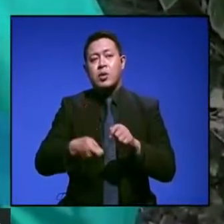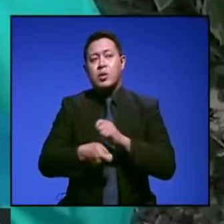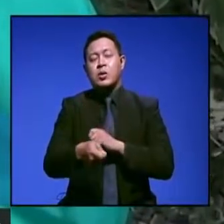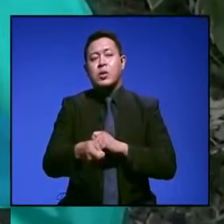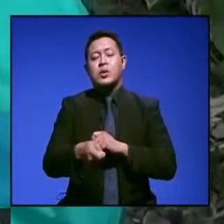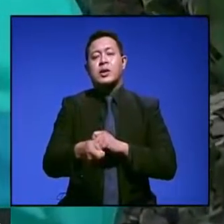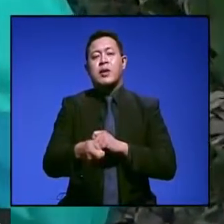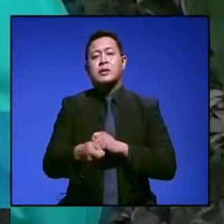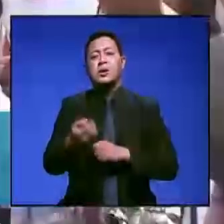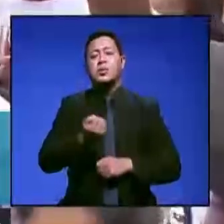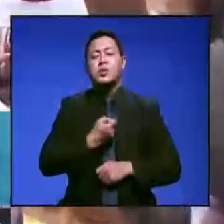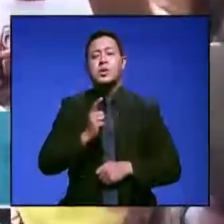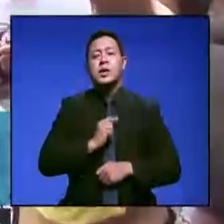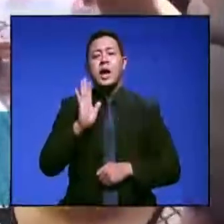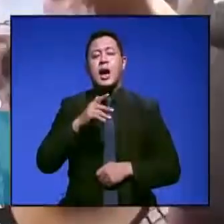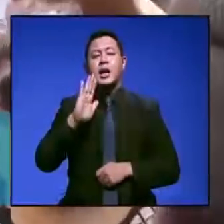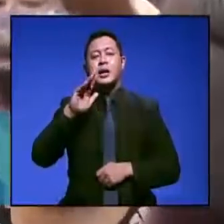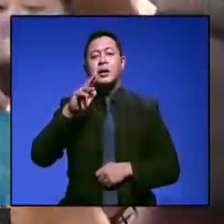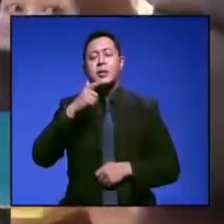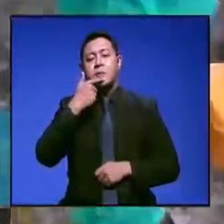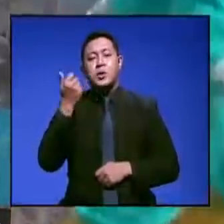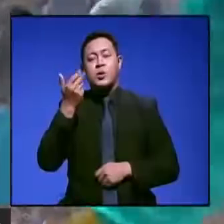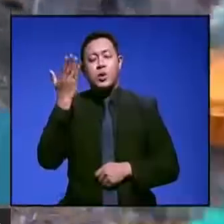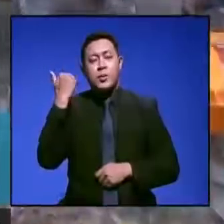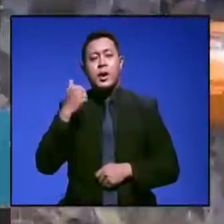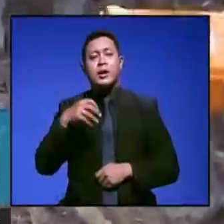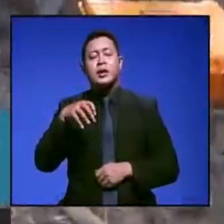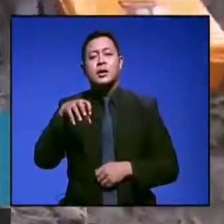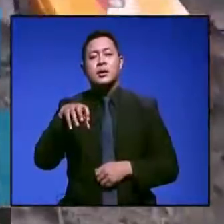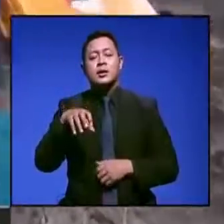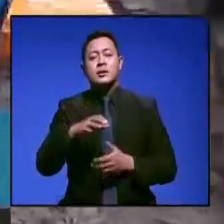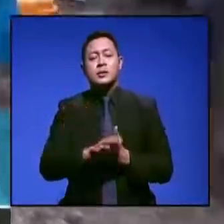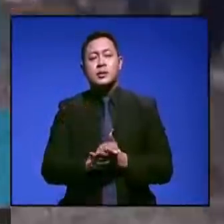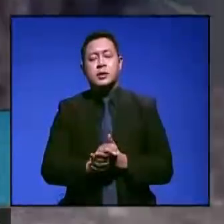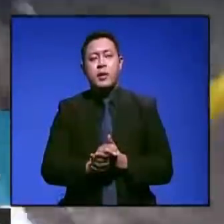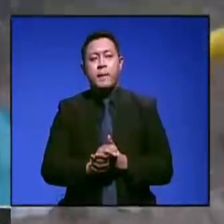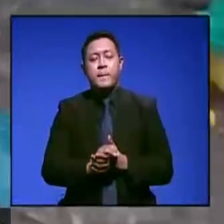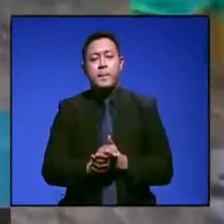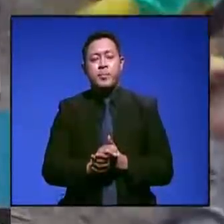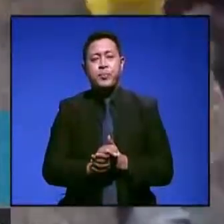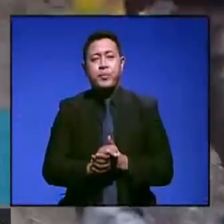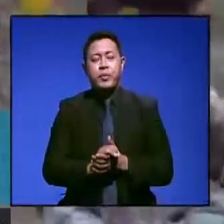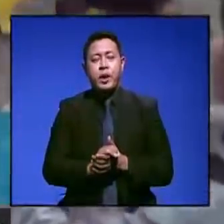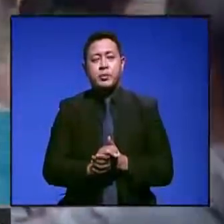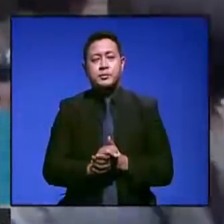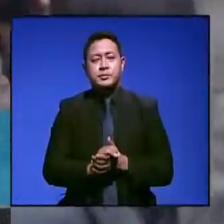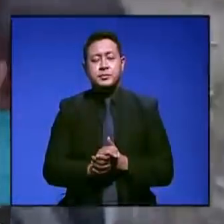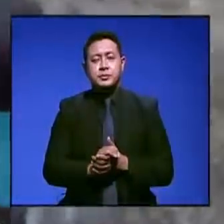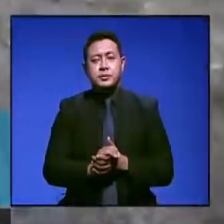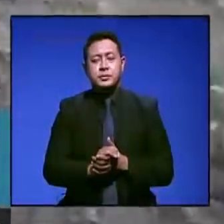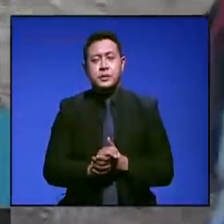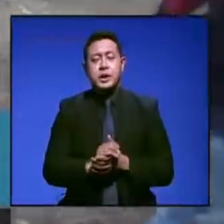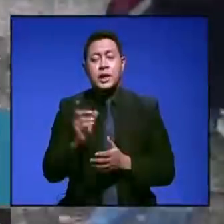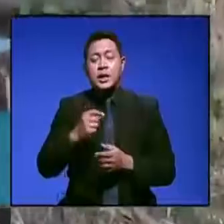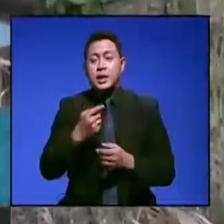ditemukan tewas akibat bunuh diri hari Minggu kemarin di kawasan wisata Bukit Pondok Indah, Waduk Pondok, Desa Gandongawi.